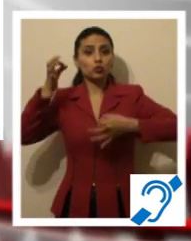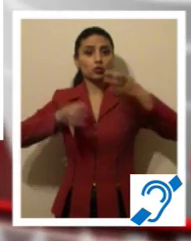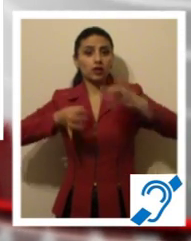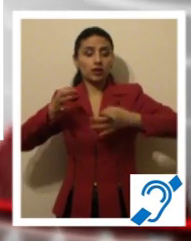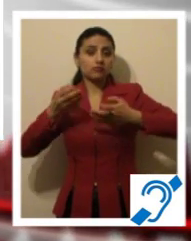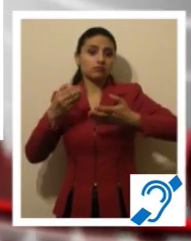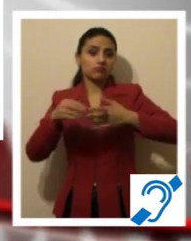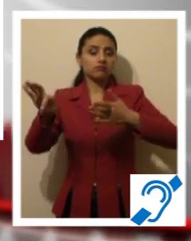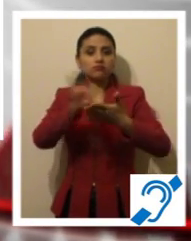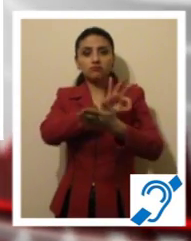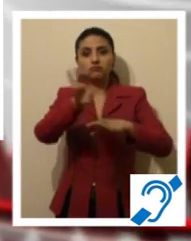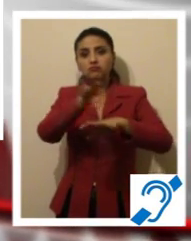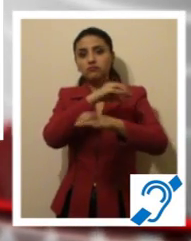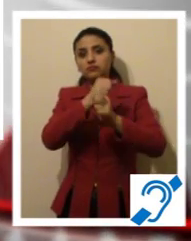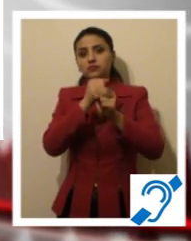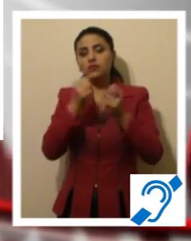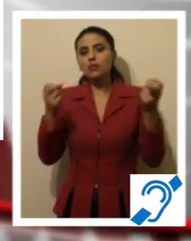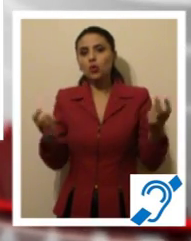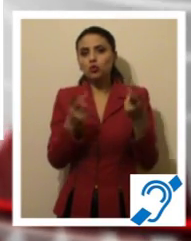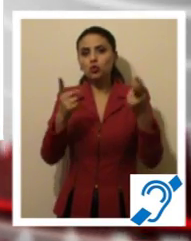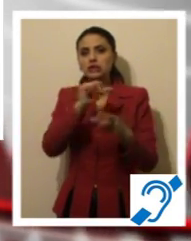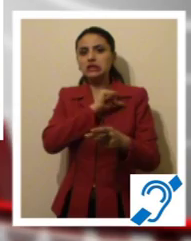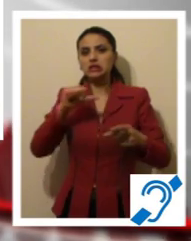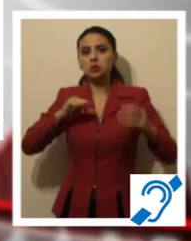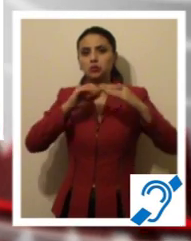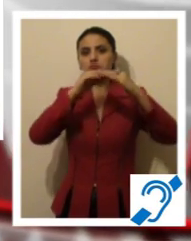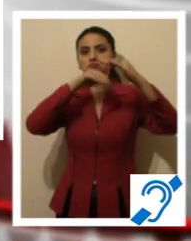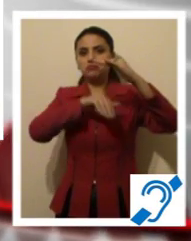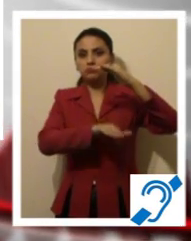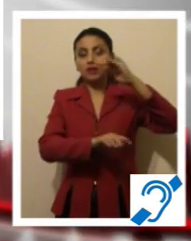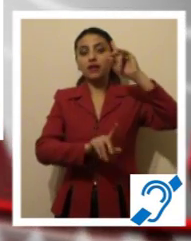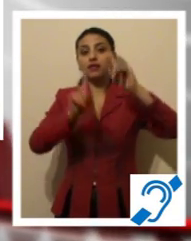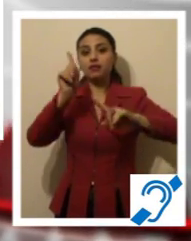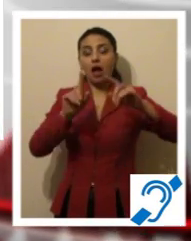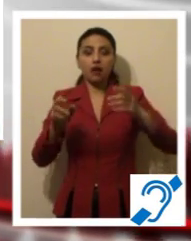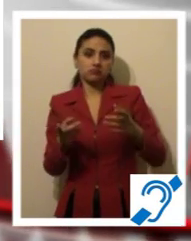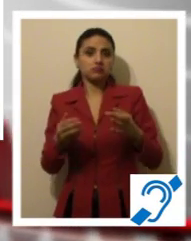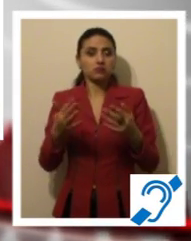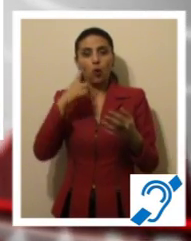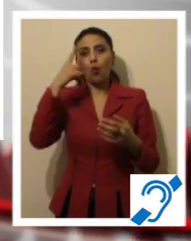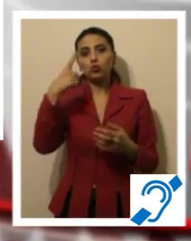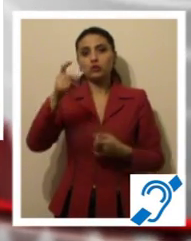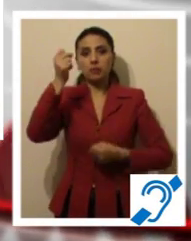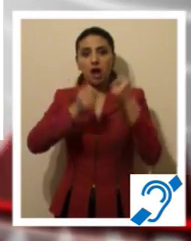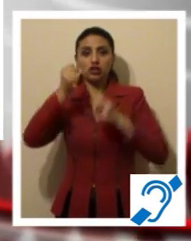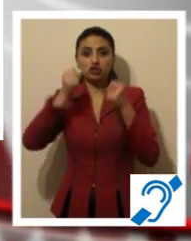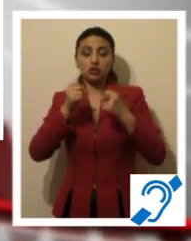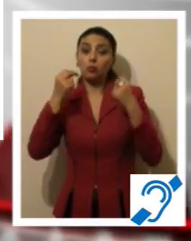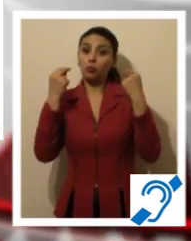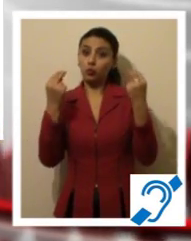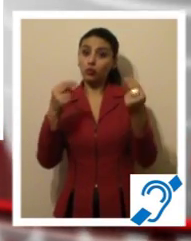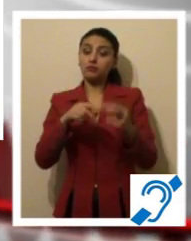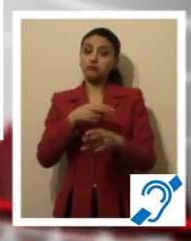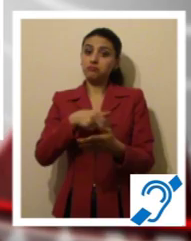structură ușoară, pe un nivel, un singur nivel. Dacă ridicăm 100 de mașini deasupra și în condiții bune de